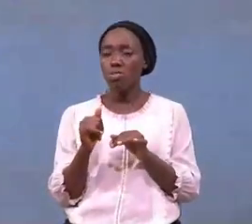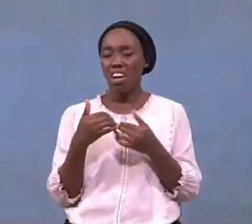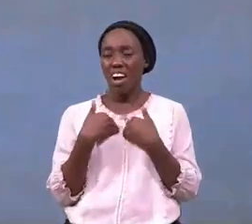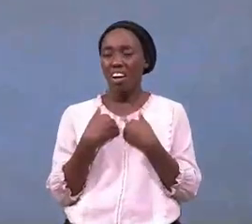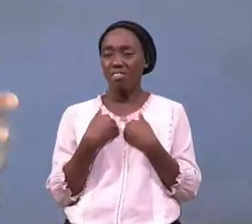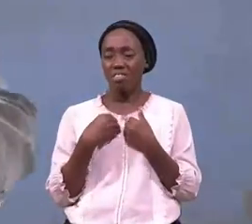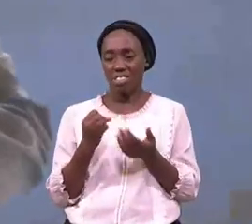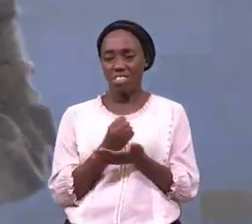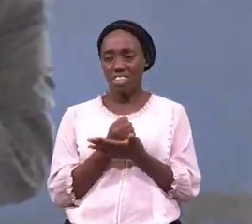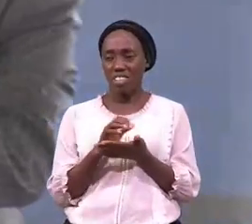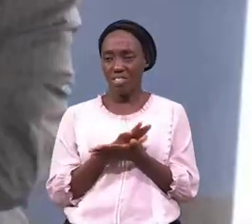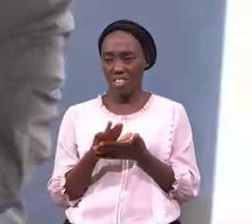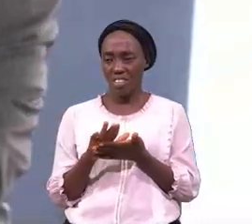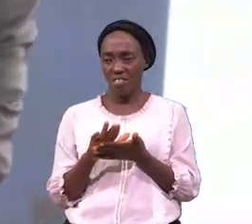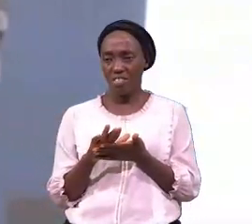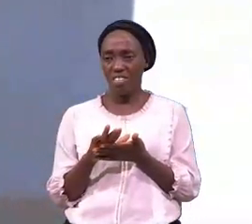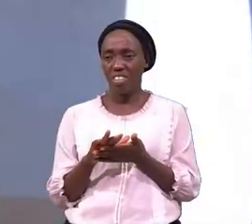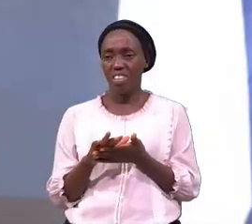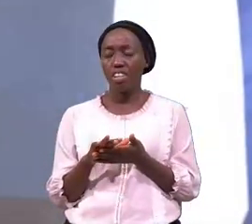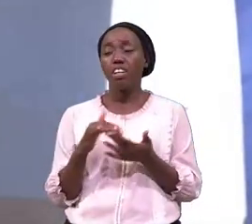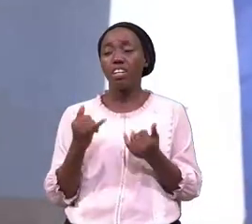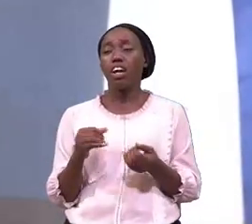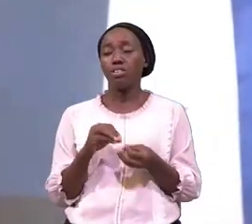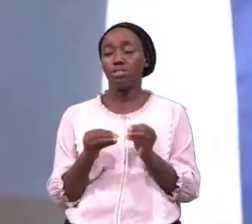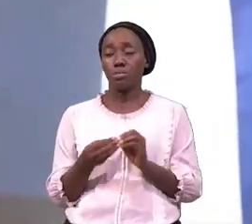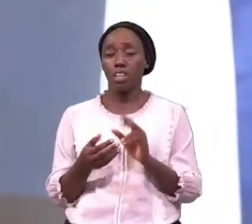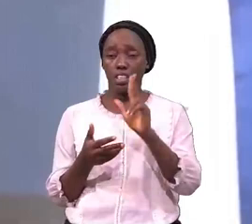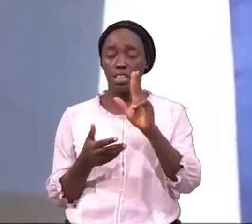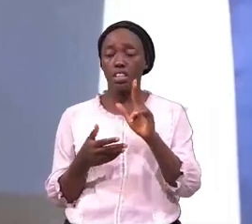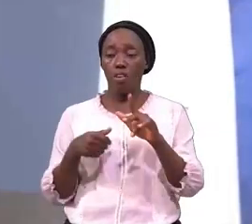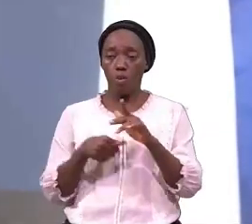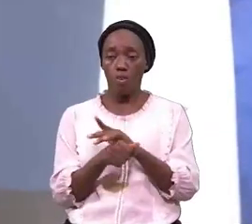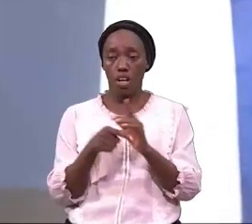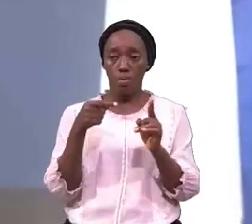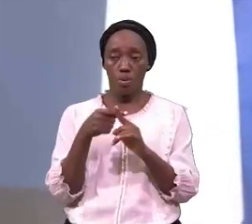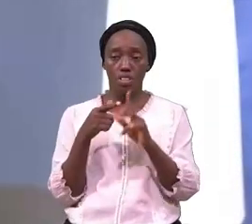Et ne possède pas la sanctification. Troisième point maintenant.